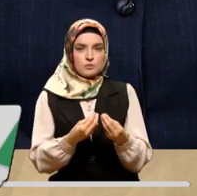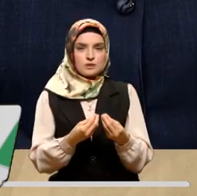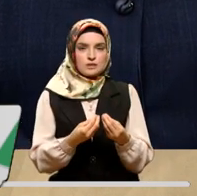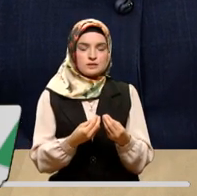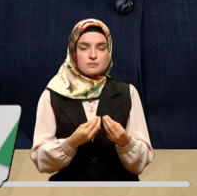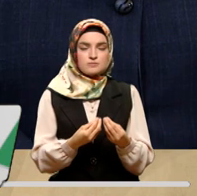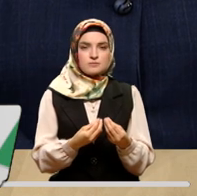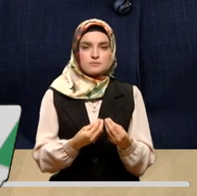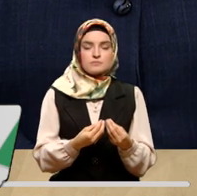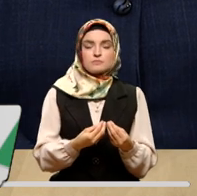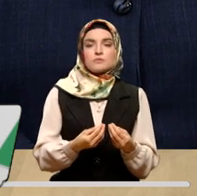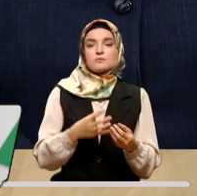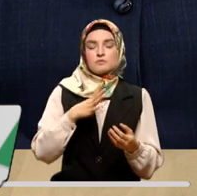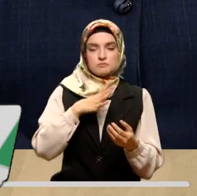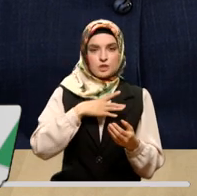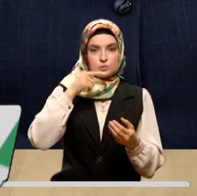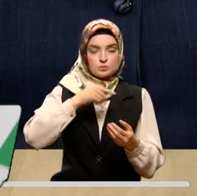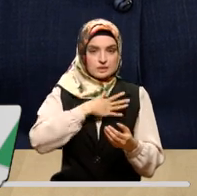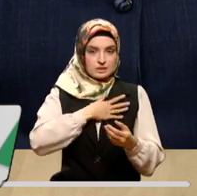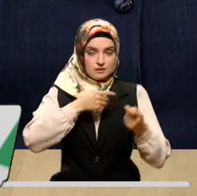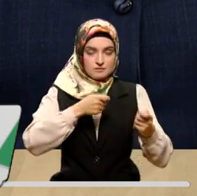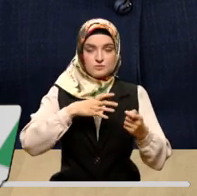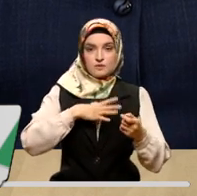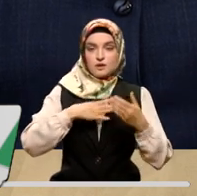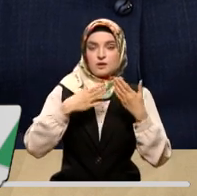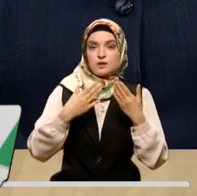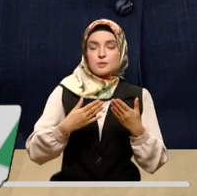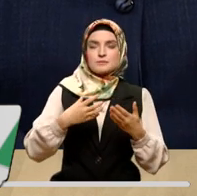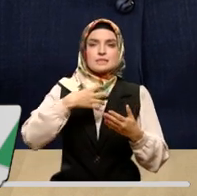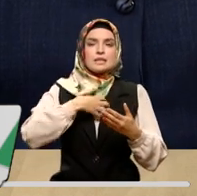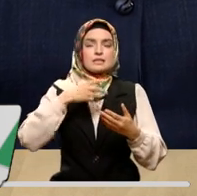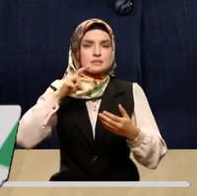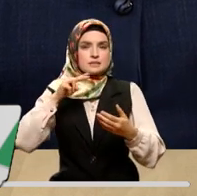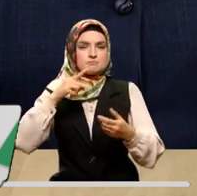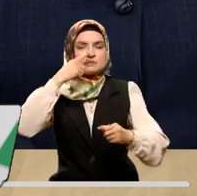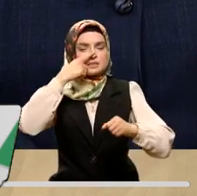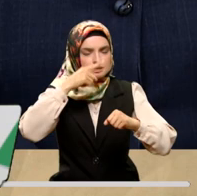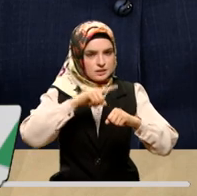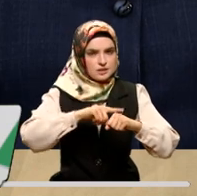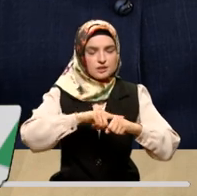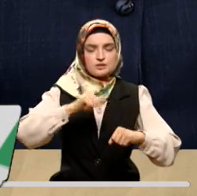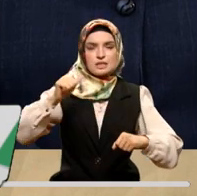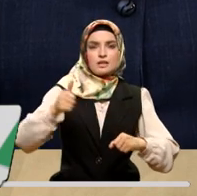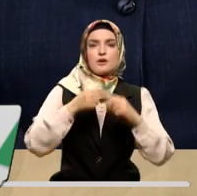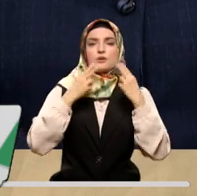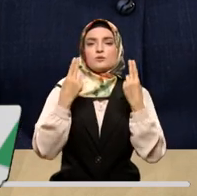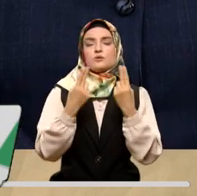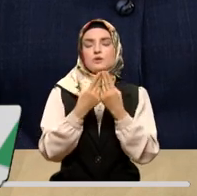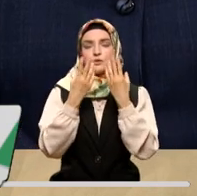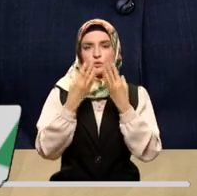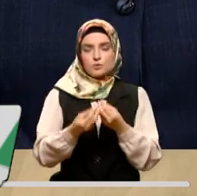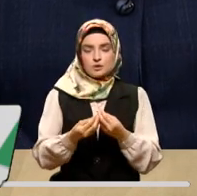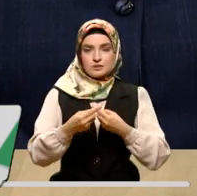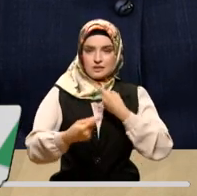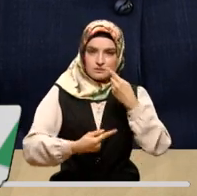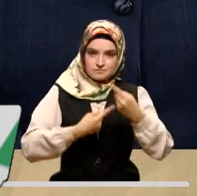derdindeyiz. Elbette ki din eğitimini bununla beraber vereceğiz ama yani kendisi gibi inanan, değer dünyası olan